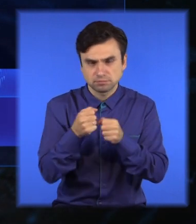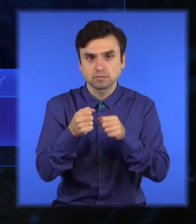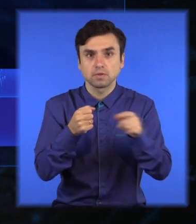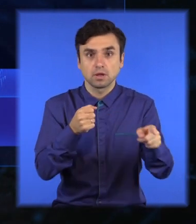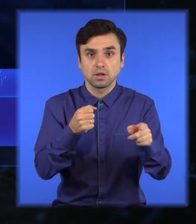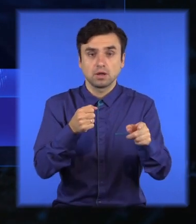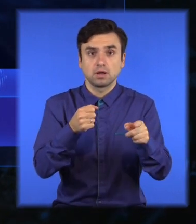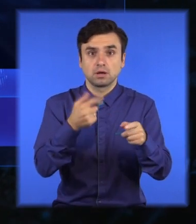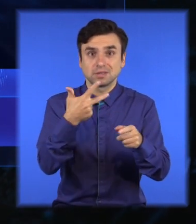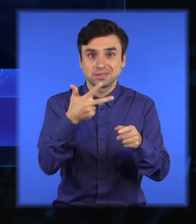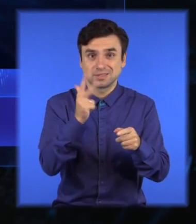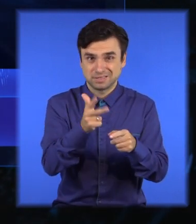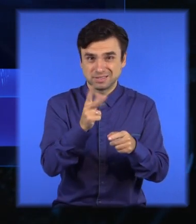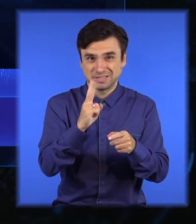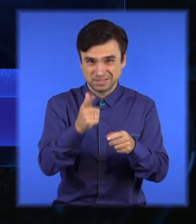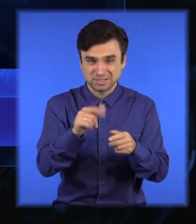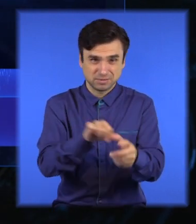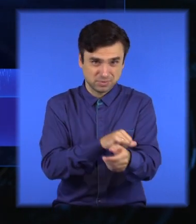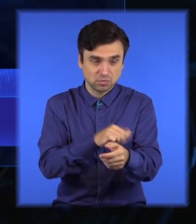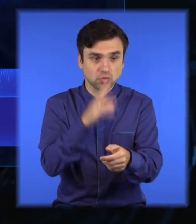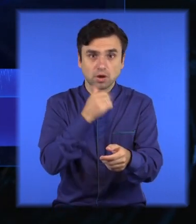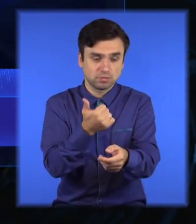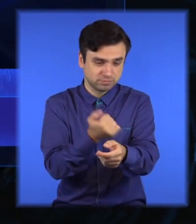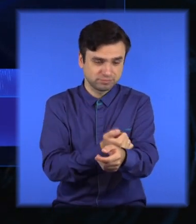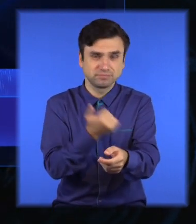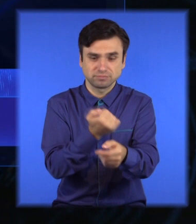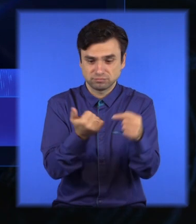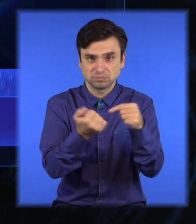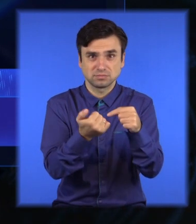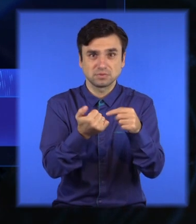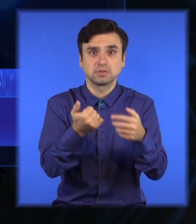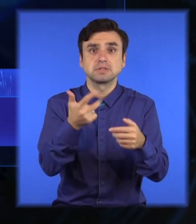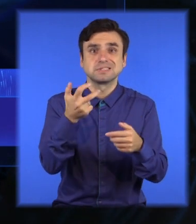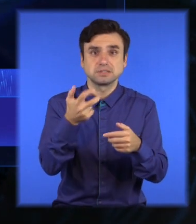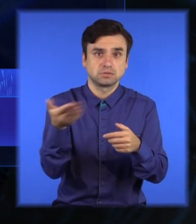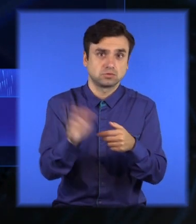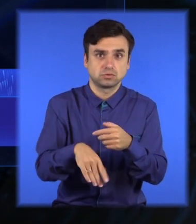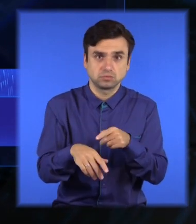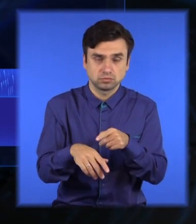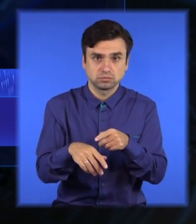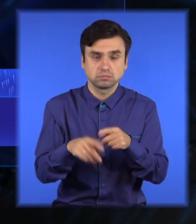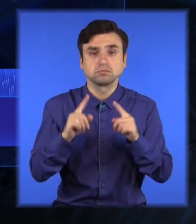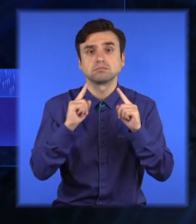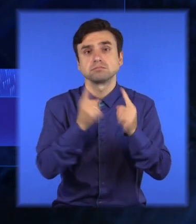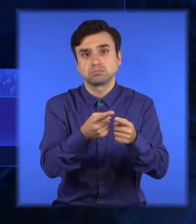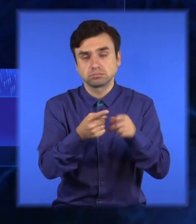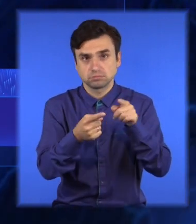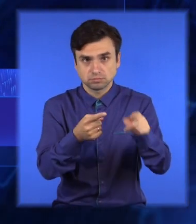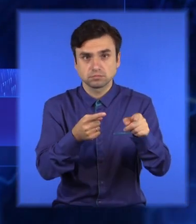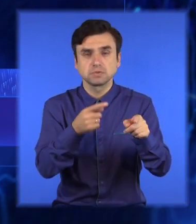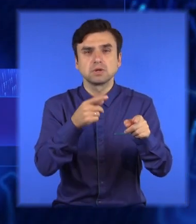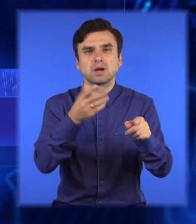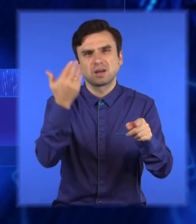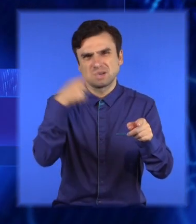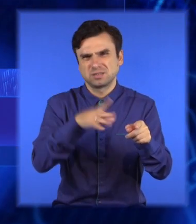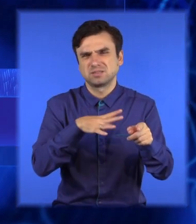если попадут больницу в профильную, то, допустим, с улица, с города, с того самого Долгинцева.